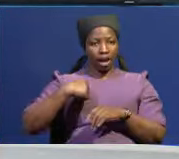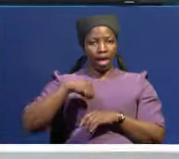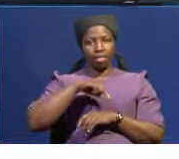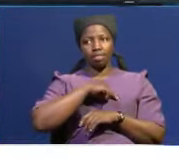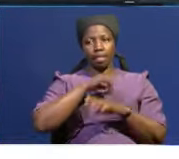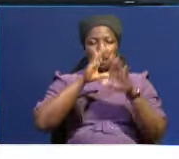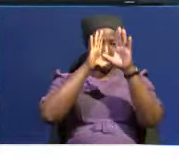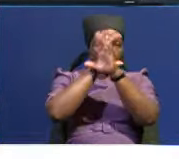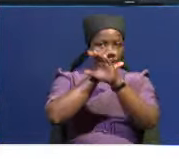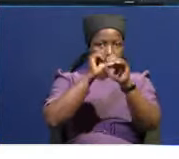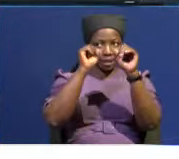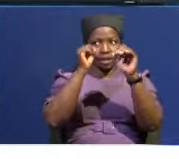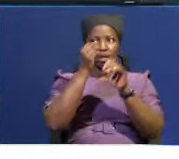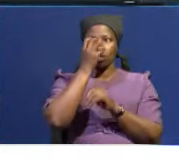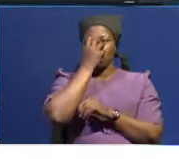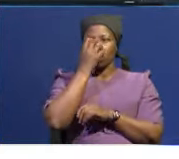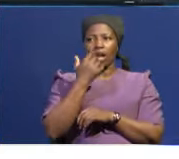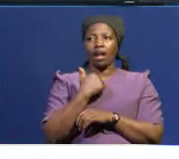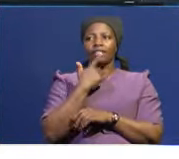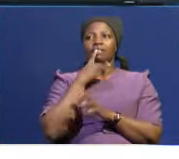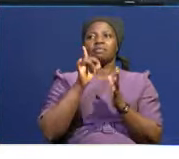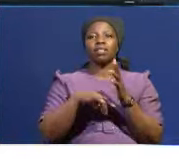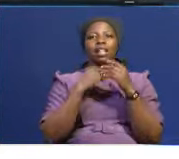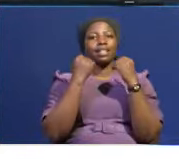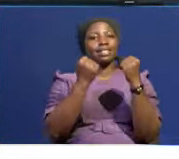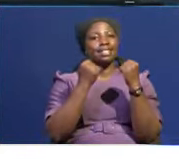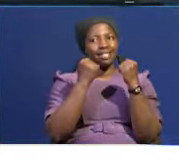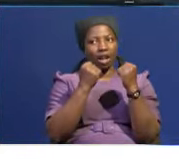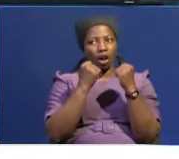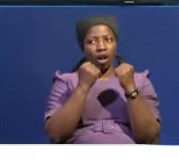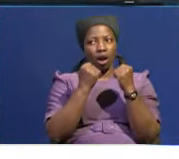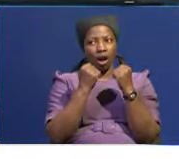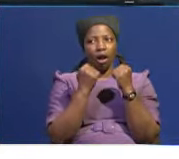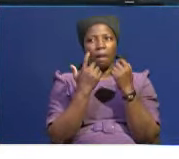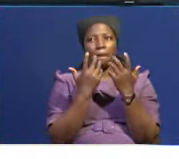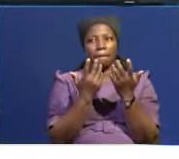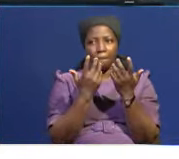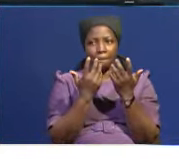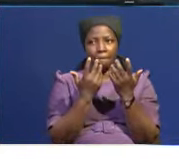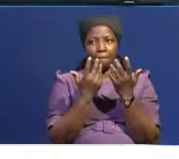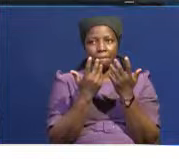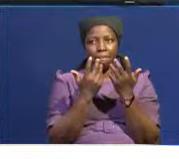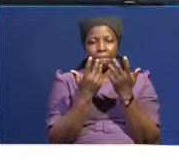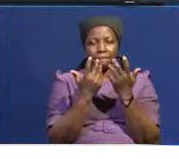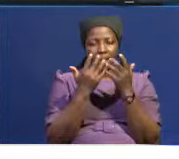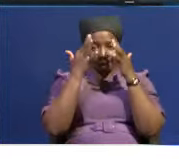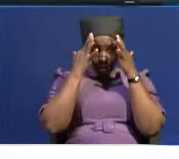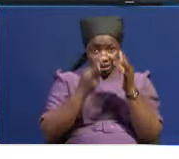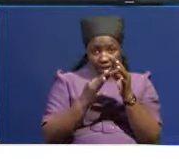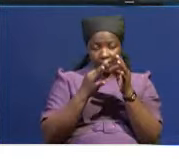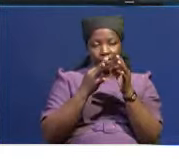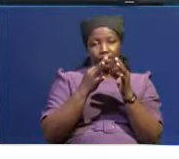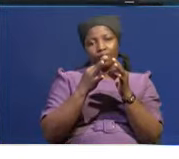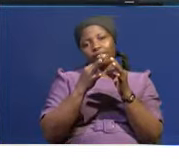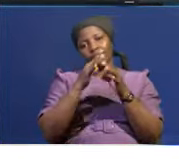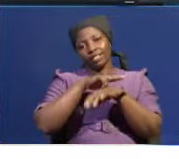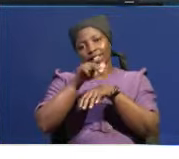Rais William Ruto amesema hatua ya kijasiri ya chuo kikuu cha mafunzo ya ulinzi nchini kuwekeza katika mafunzo maalum ya